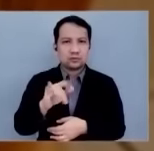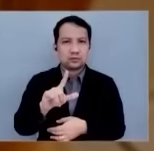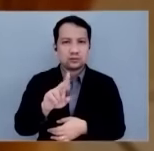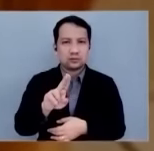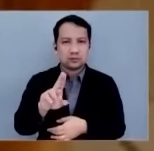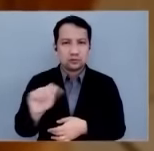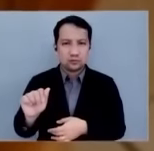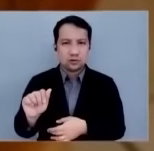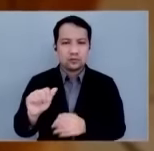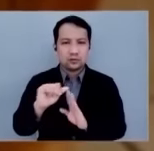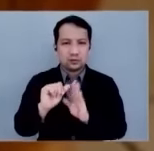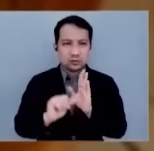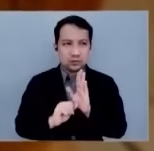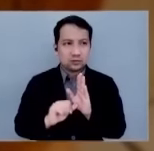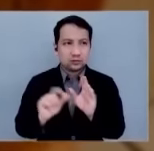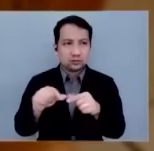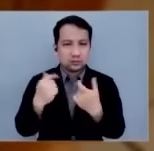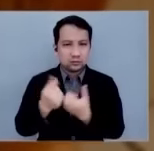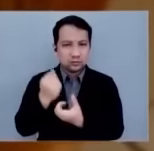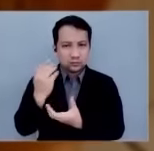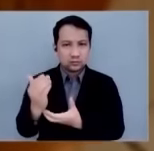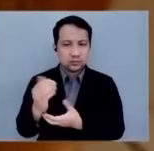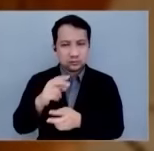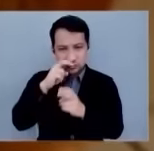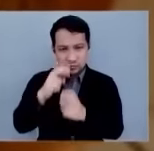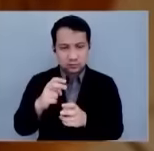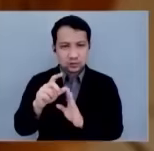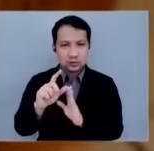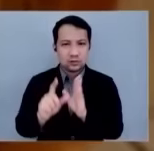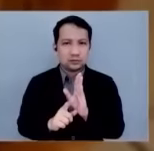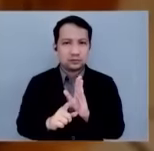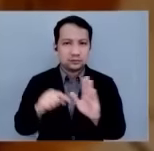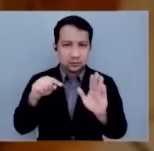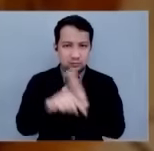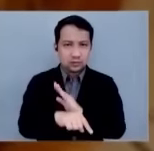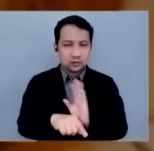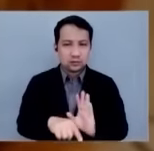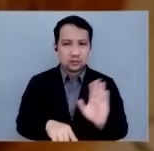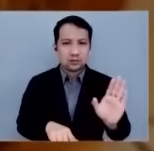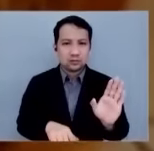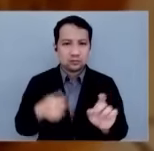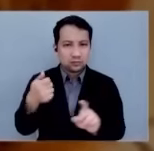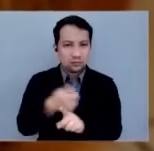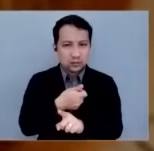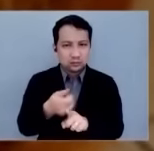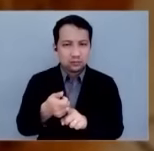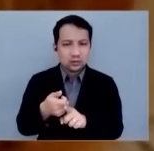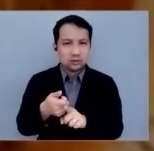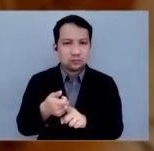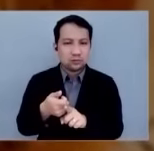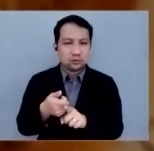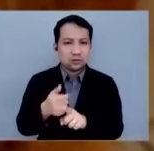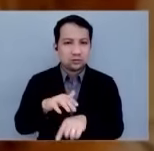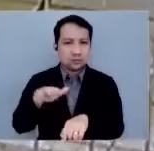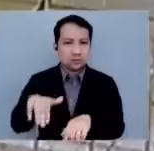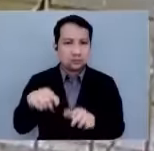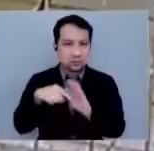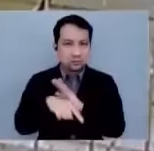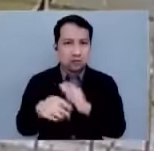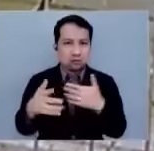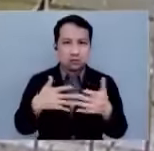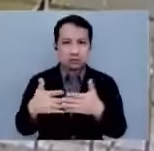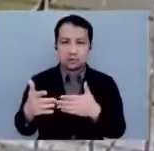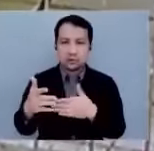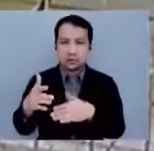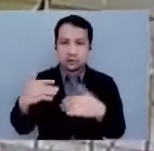Animal Welfare Act, mahigpit na ipinagbabawal ng batas ang pag-torture, pagmamaltrato at pagpatay sa anumang hayop.